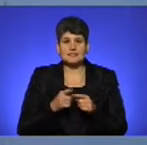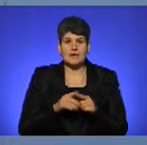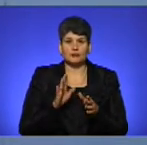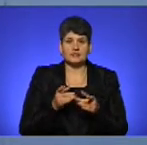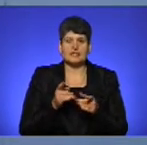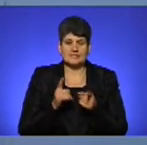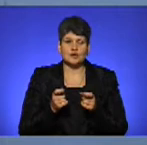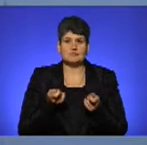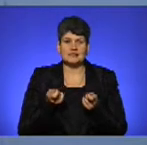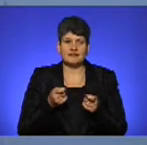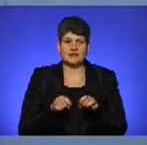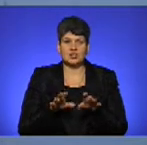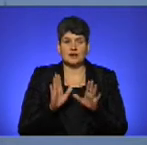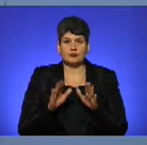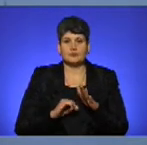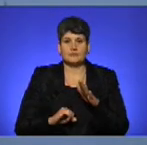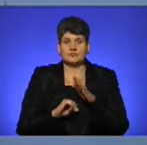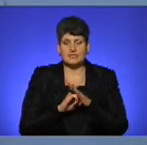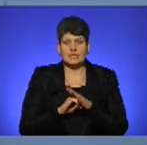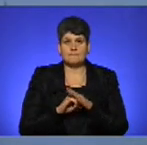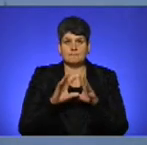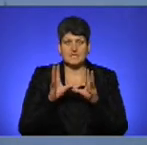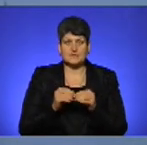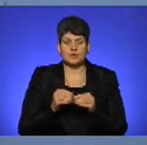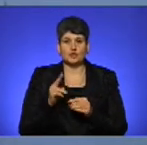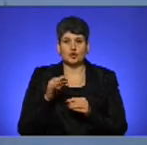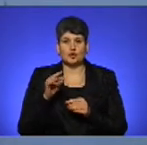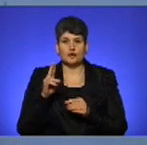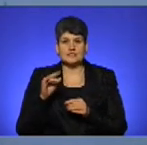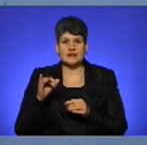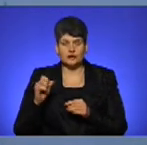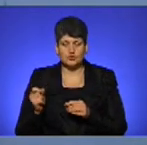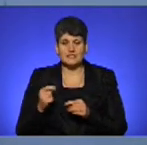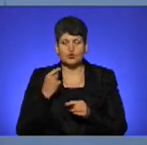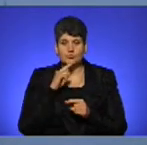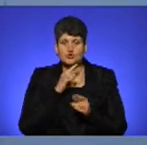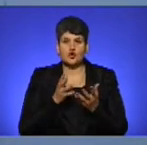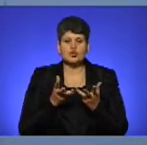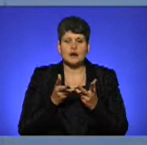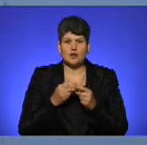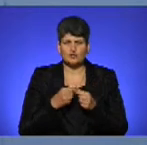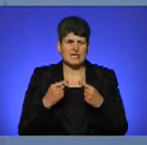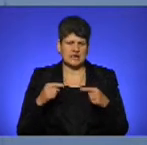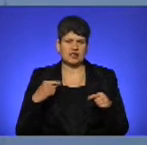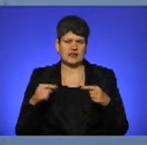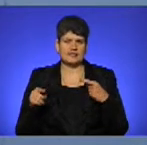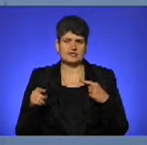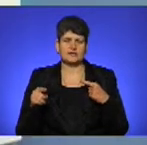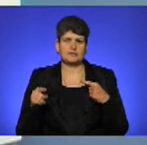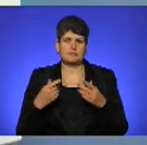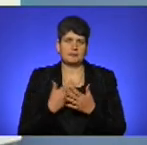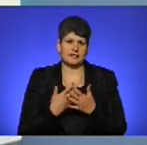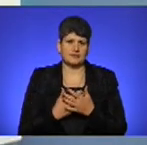адміністративне рішення, яке буде базуватися на принципі доцільності, економічного розрахунку і інших принципів і